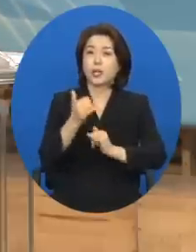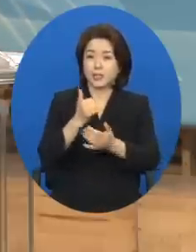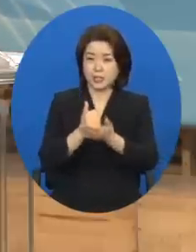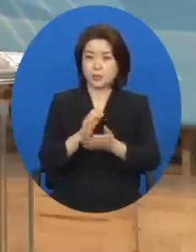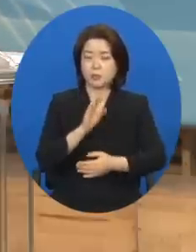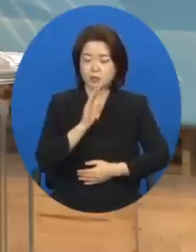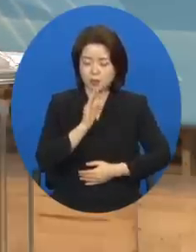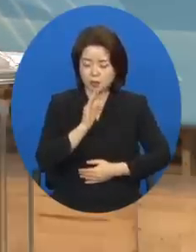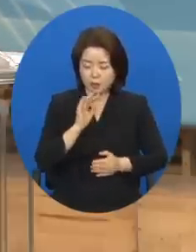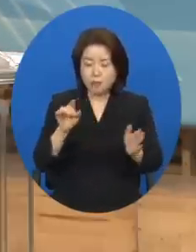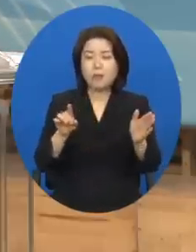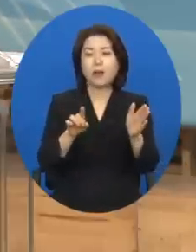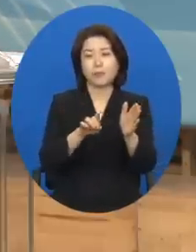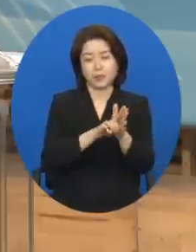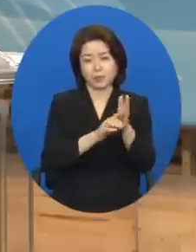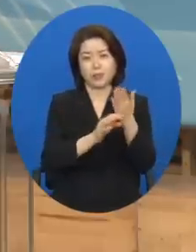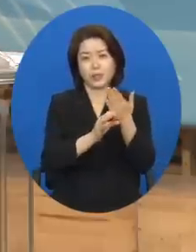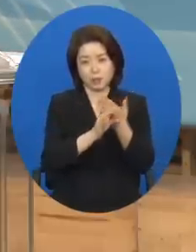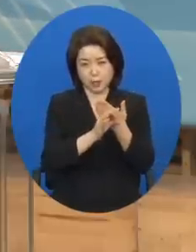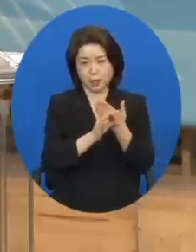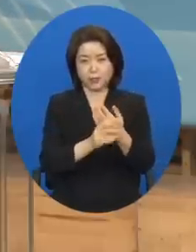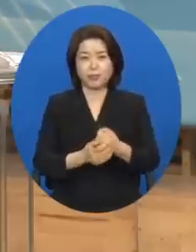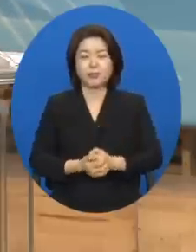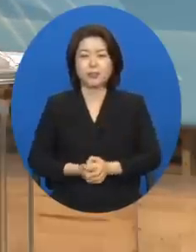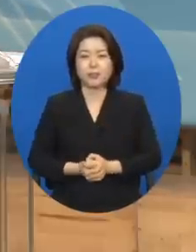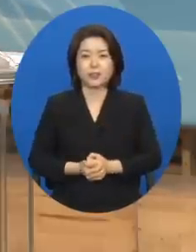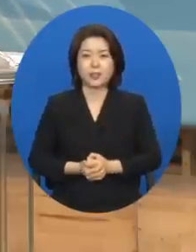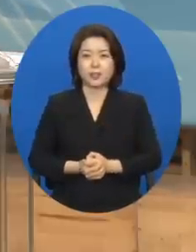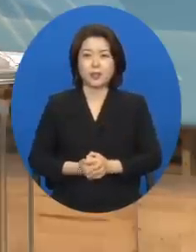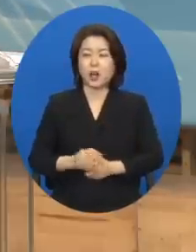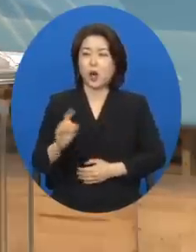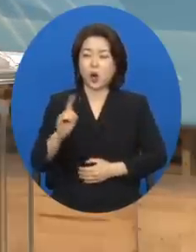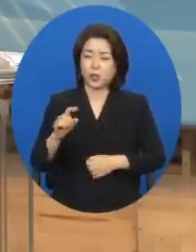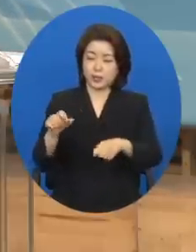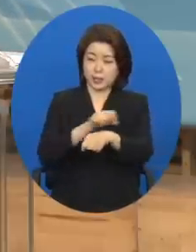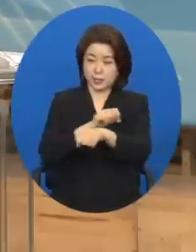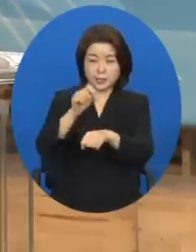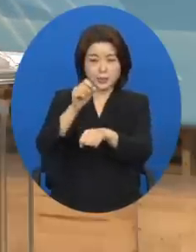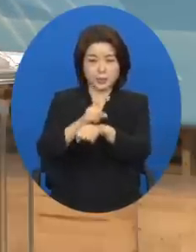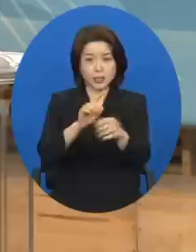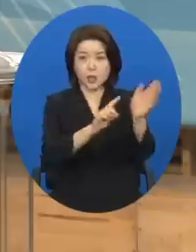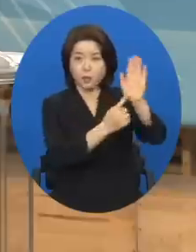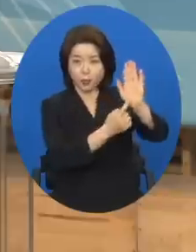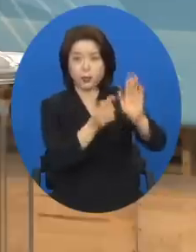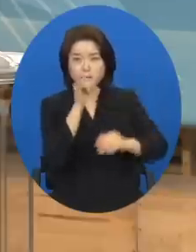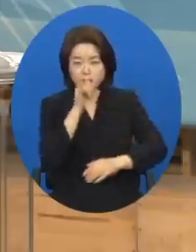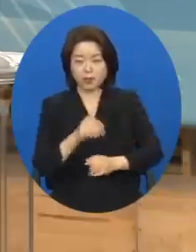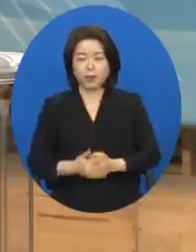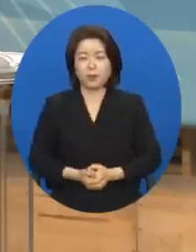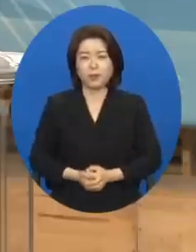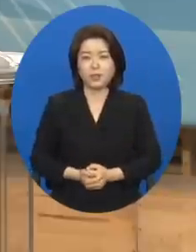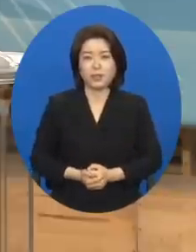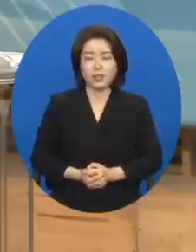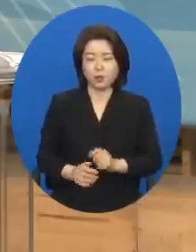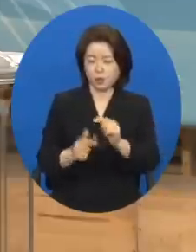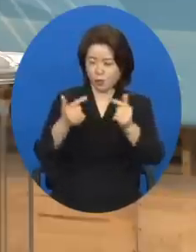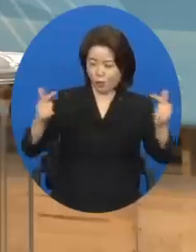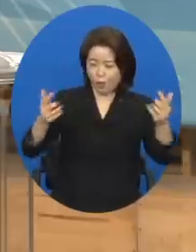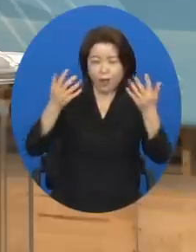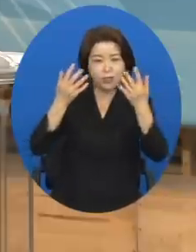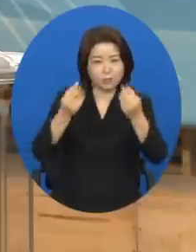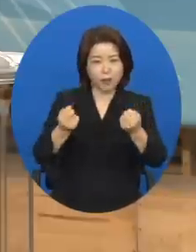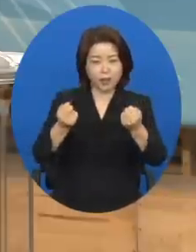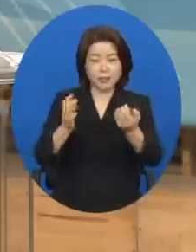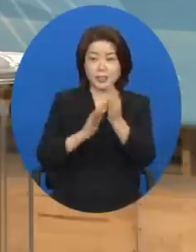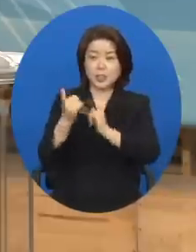정말 믿었다고 한다면 그러면 어떤 특징이 있지 않겠습니까? 여러 가지 많은